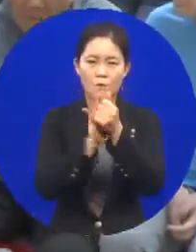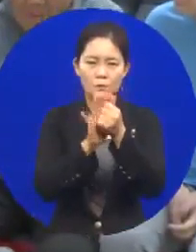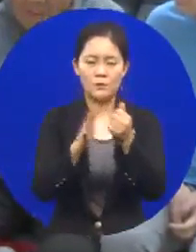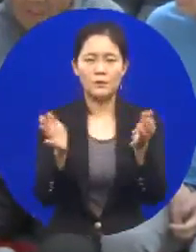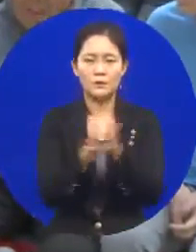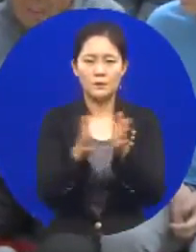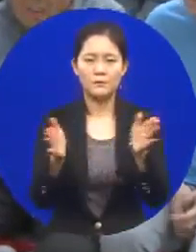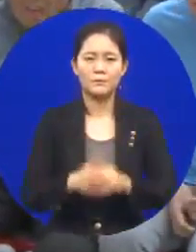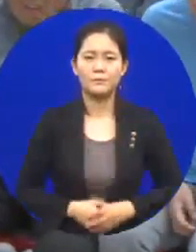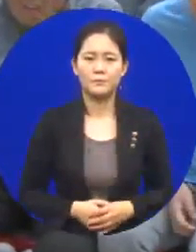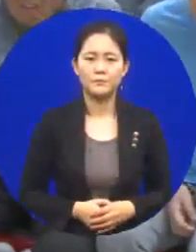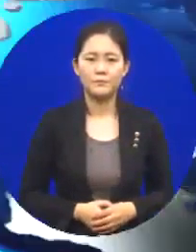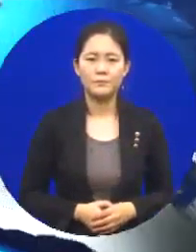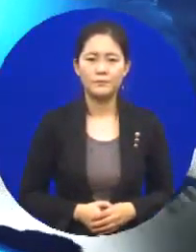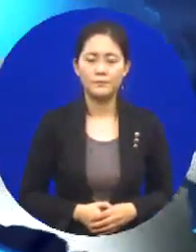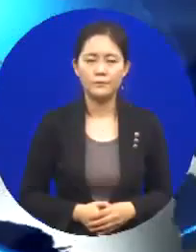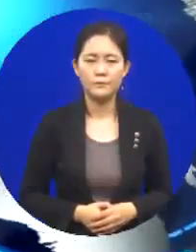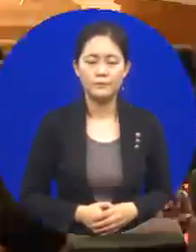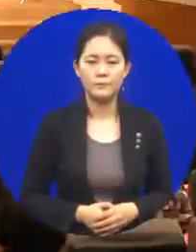주간보호서비스를 제공합니다.